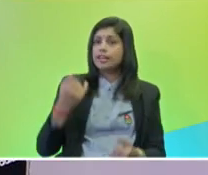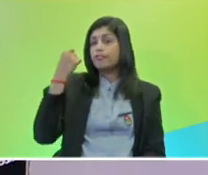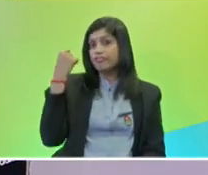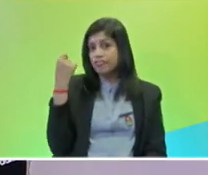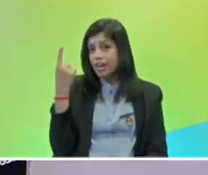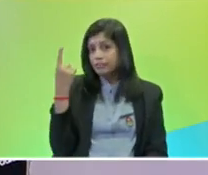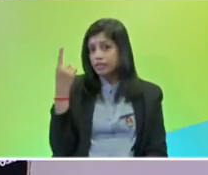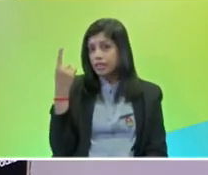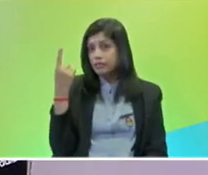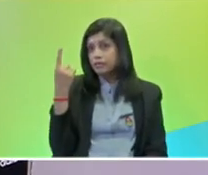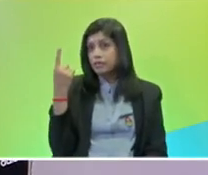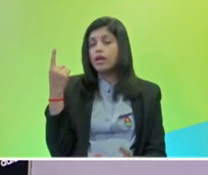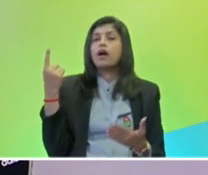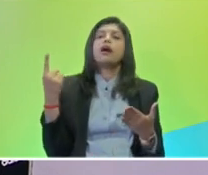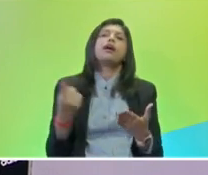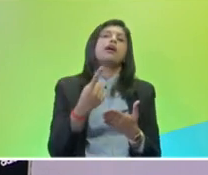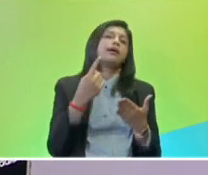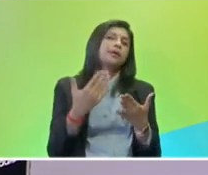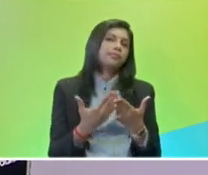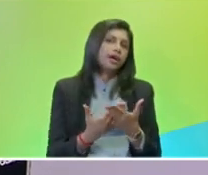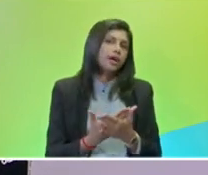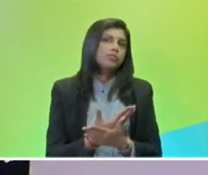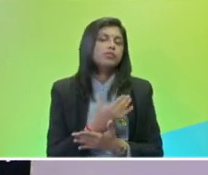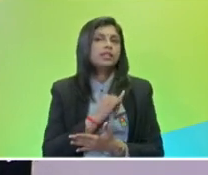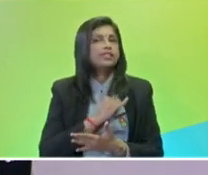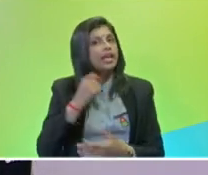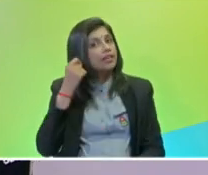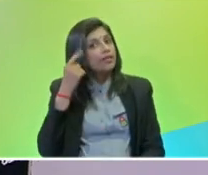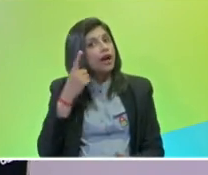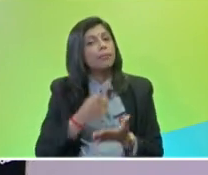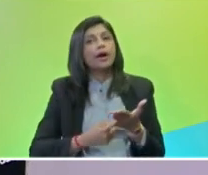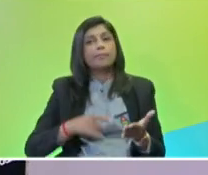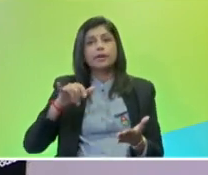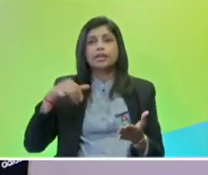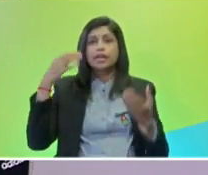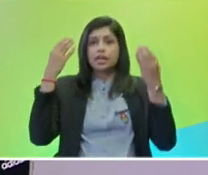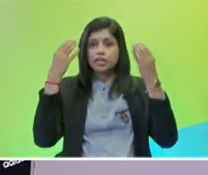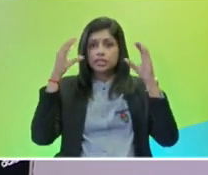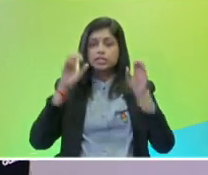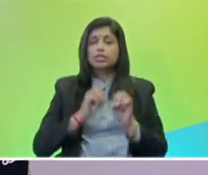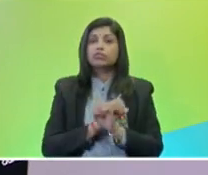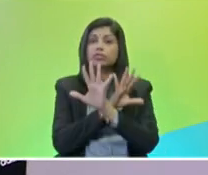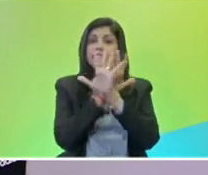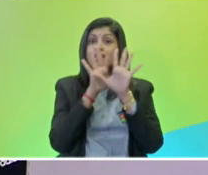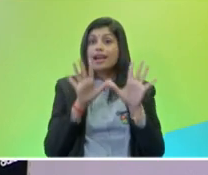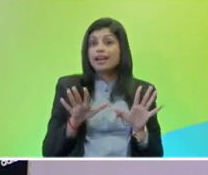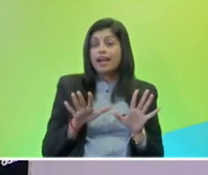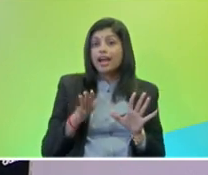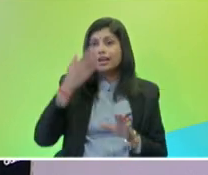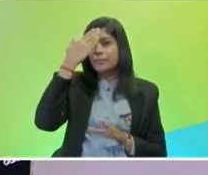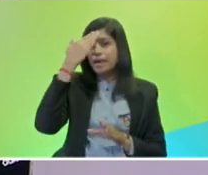barulah saya paham apa yang diterangkan oleh Tadi kenapa mereka cari petunjuk untuk mendapatkan